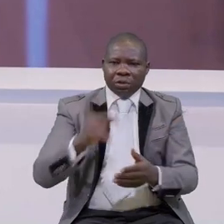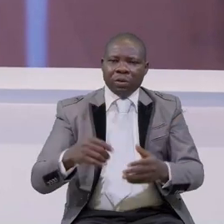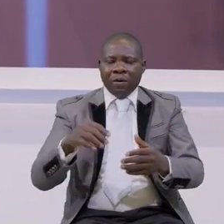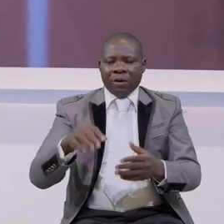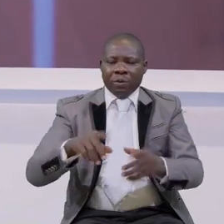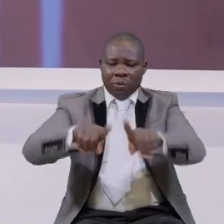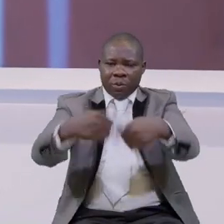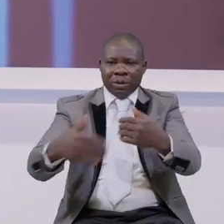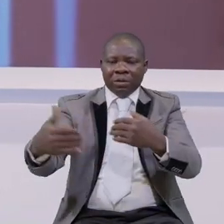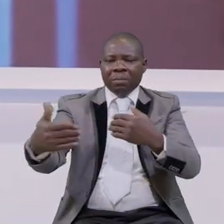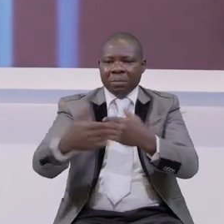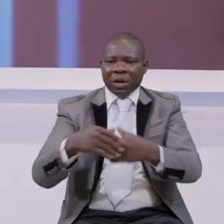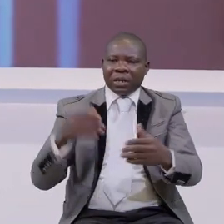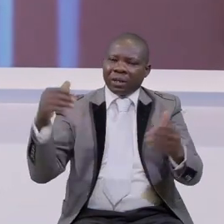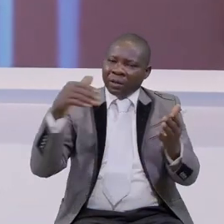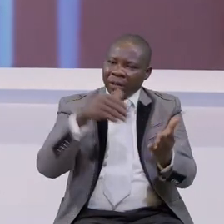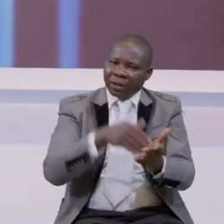Et il y a maintenant donc